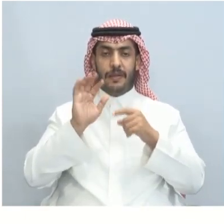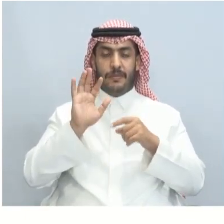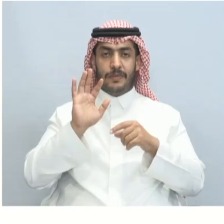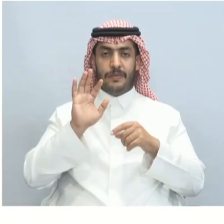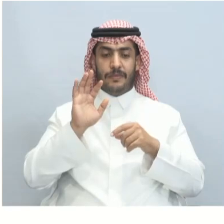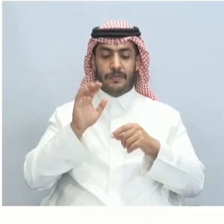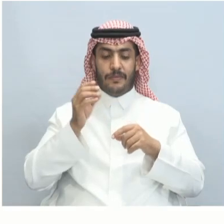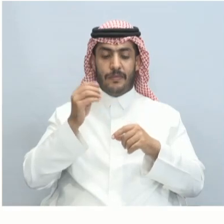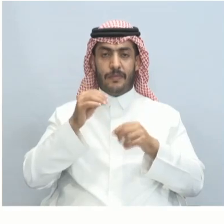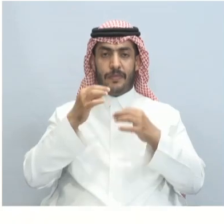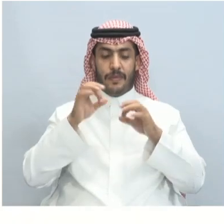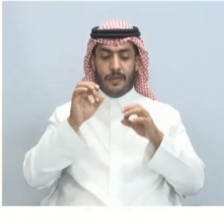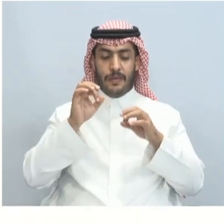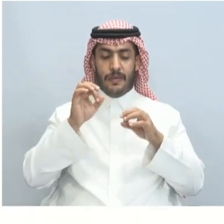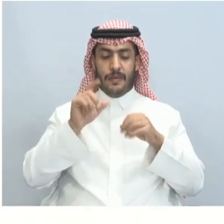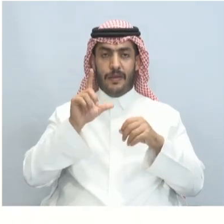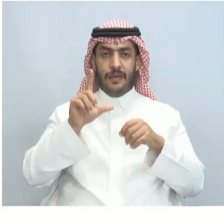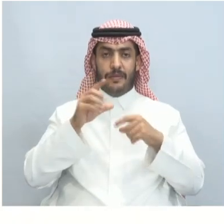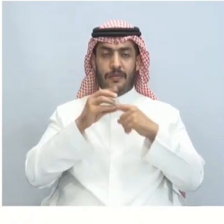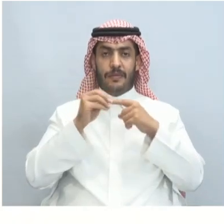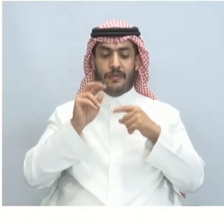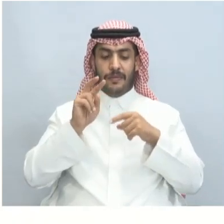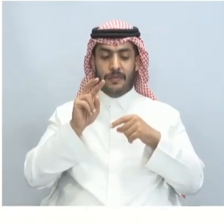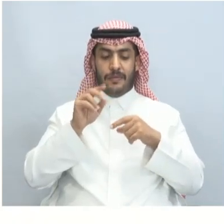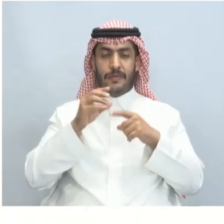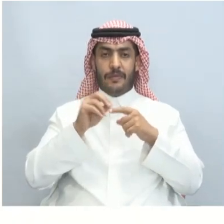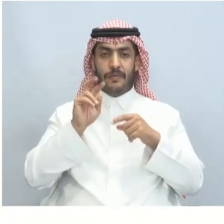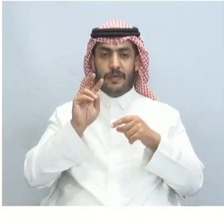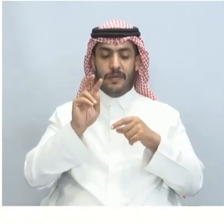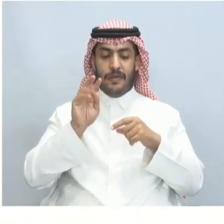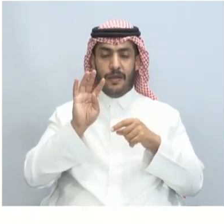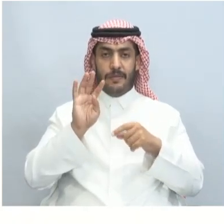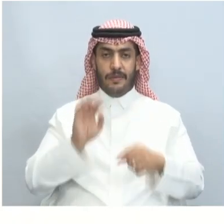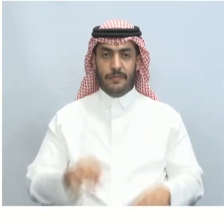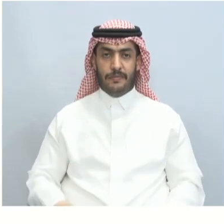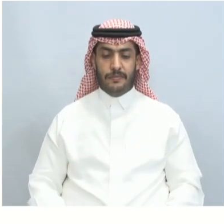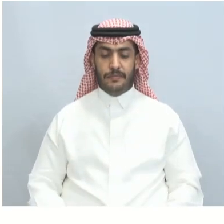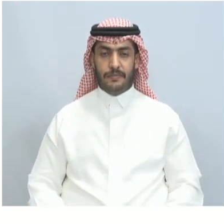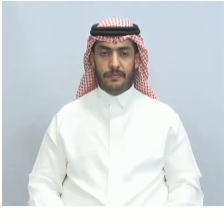خ فتصبح الصوره ل شرطه هي سالب ا وسالب